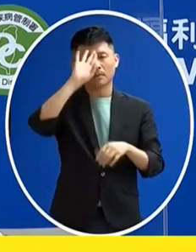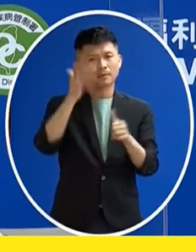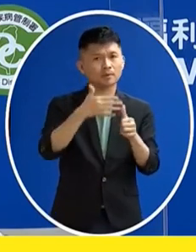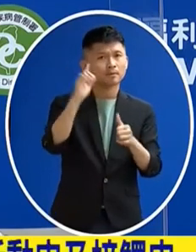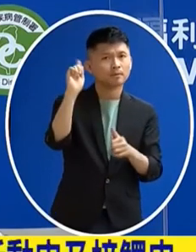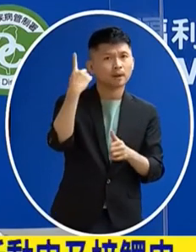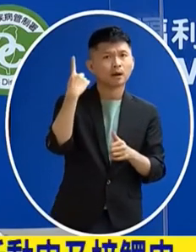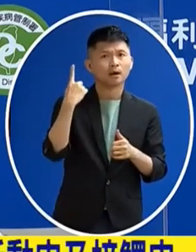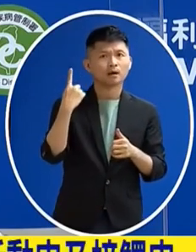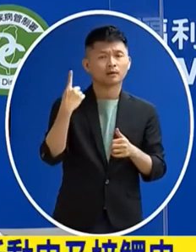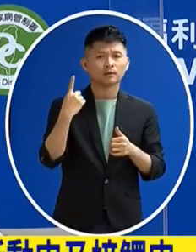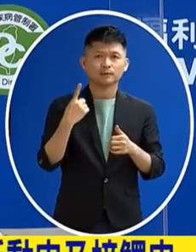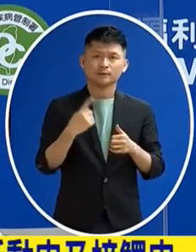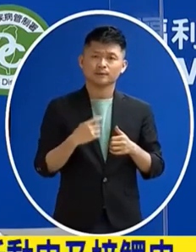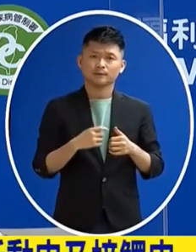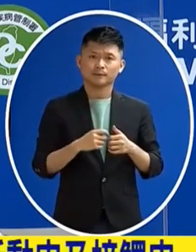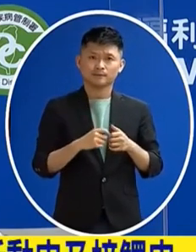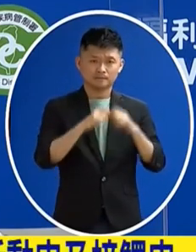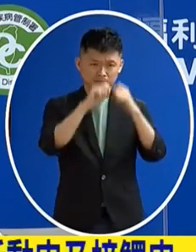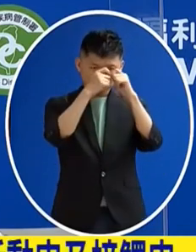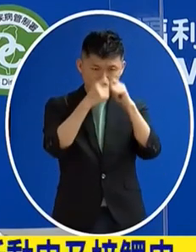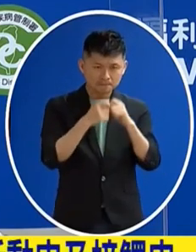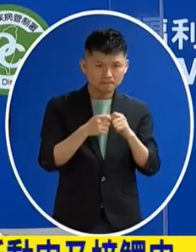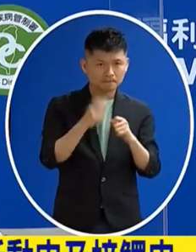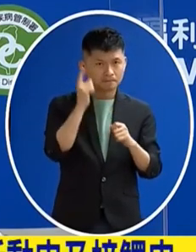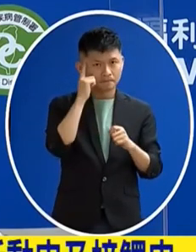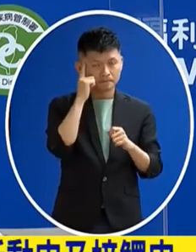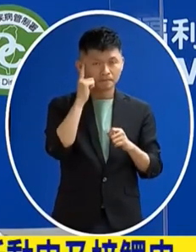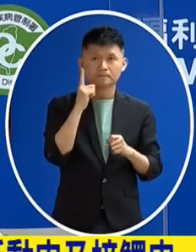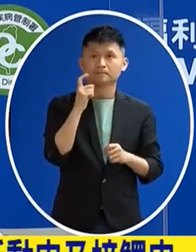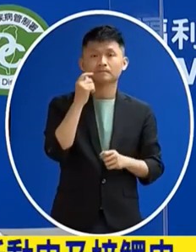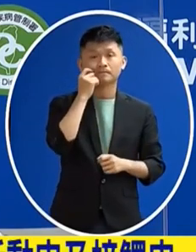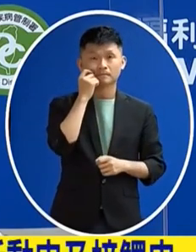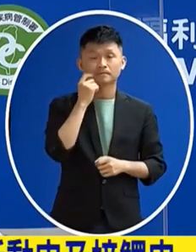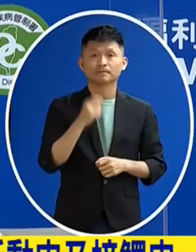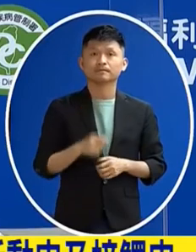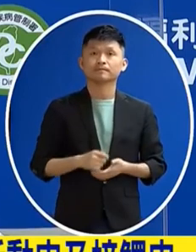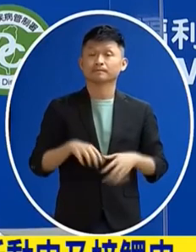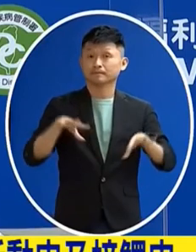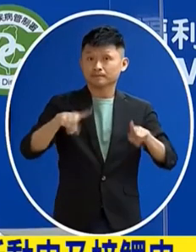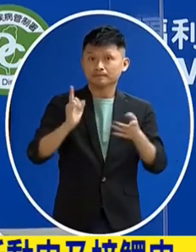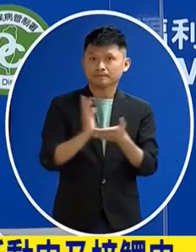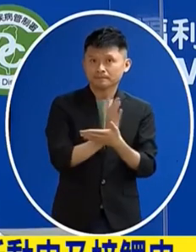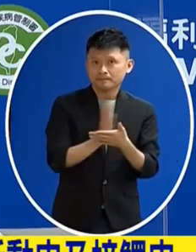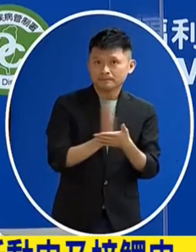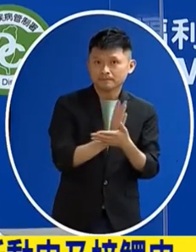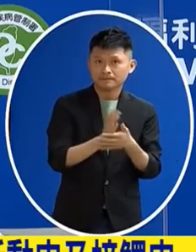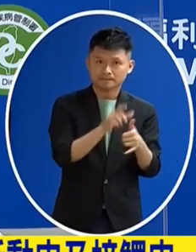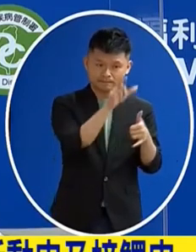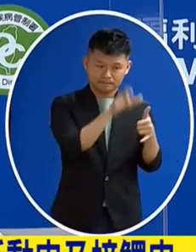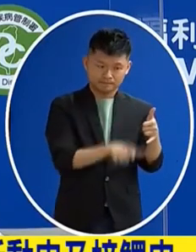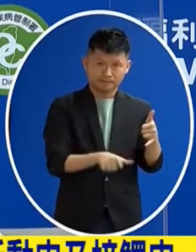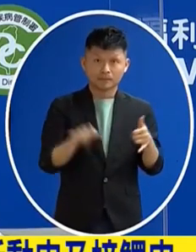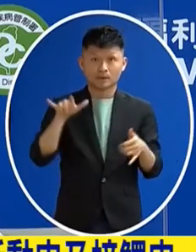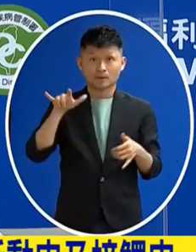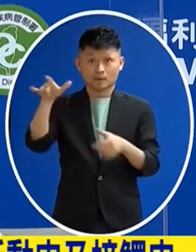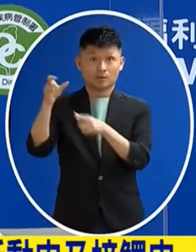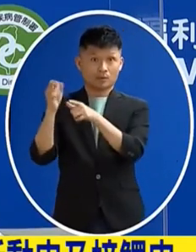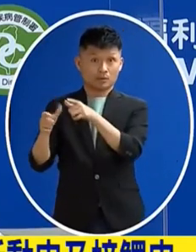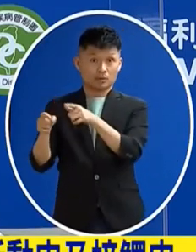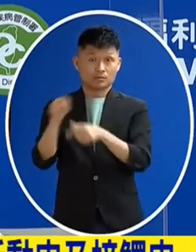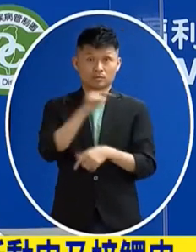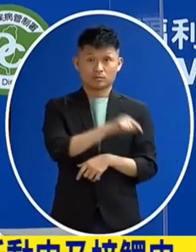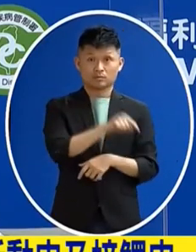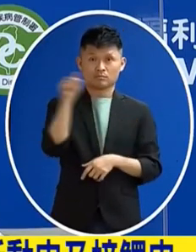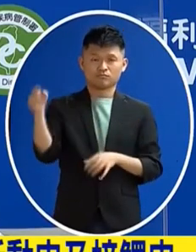还没有就是说连接上哈可以想象的一个感染源，那初步可以判定大概跟这个航空公司哈这个的